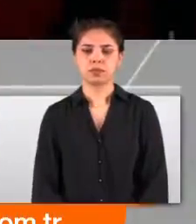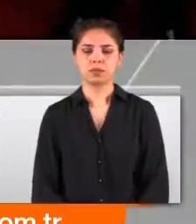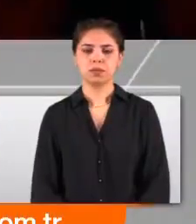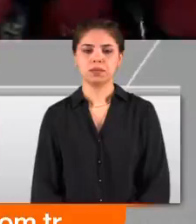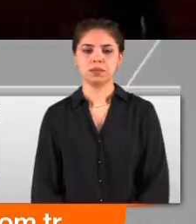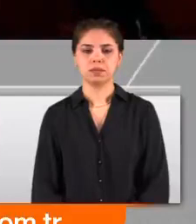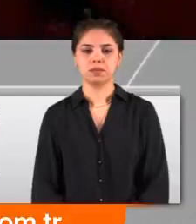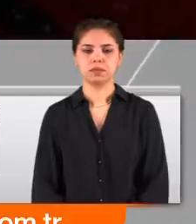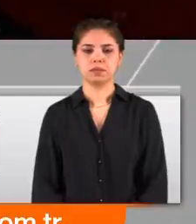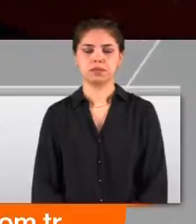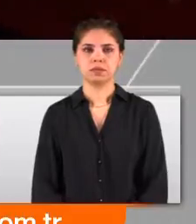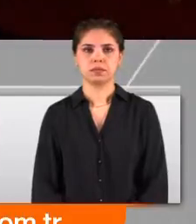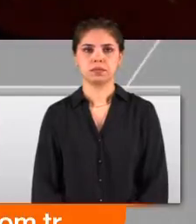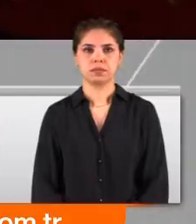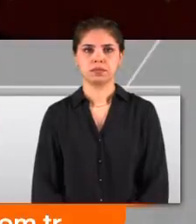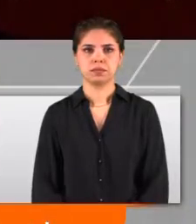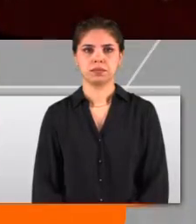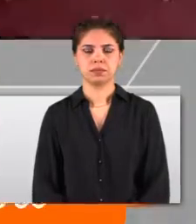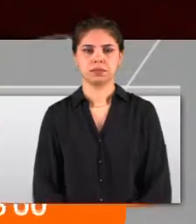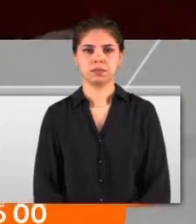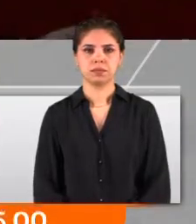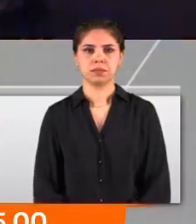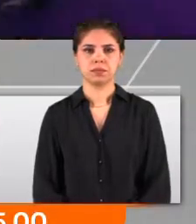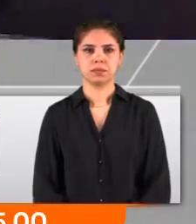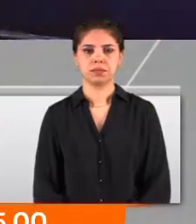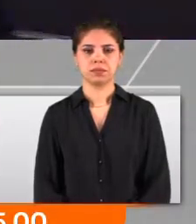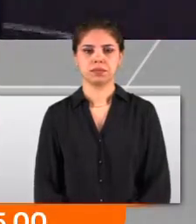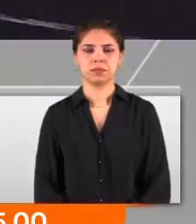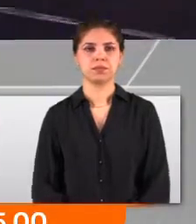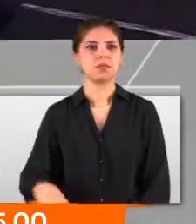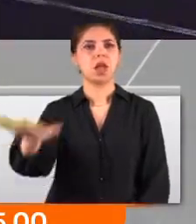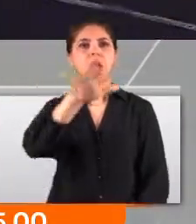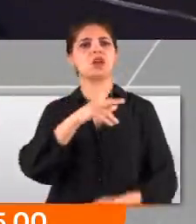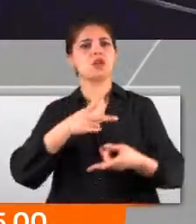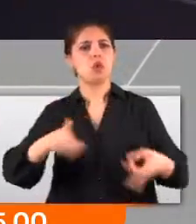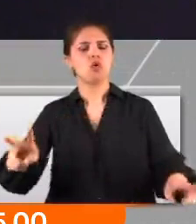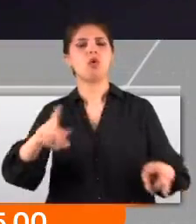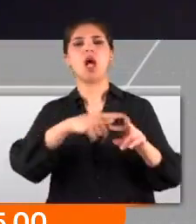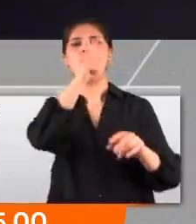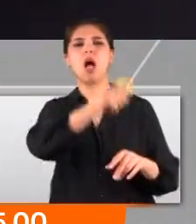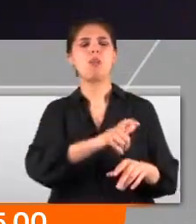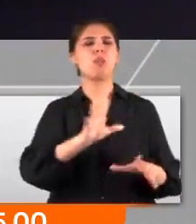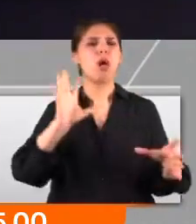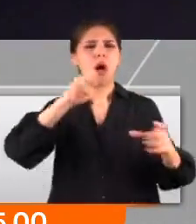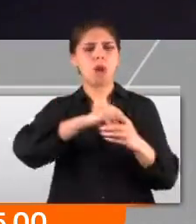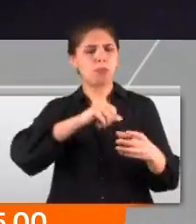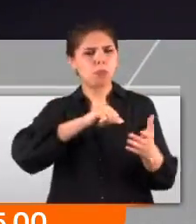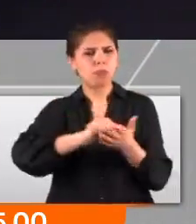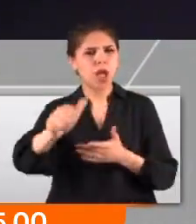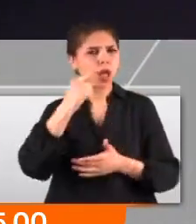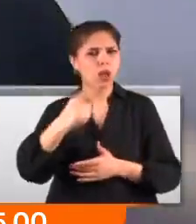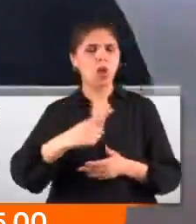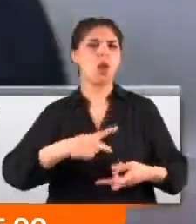Selahattin Demirtaş'ın serbest bırakılmasını istiyorsanız bize katılacaksınız. Herkese özgürlük, Öcalan dahil olmak üzere